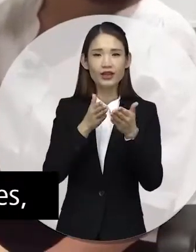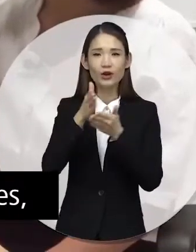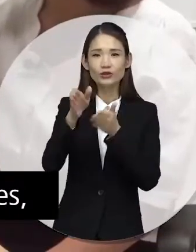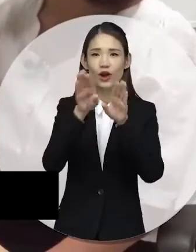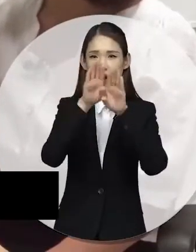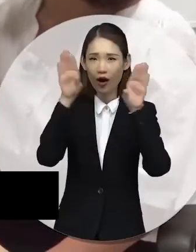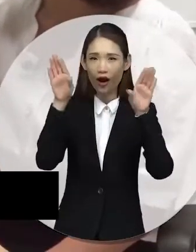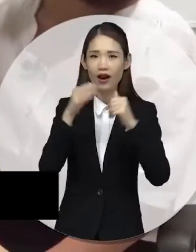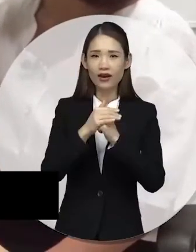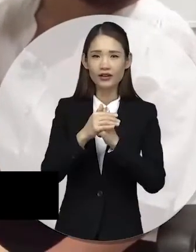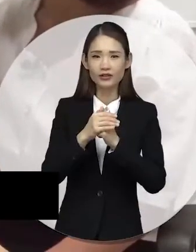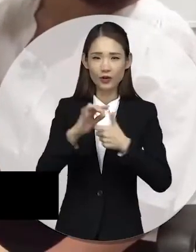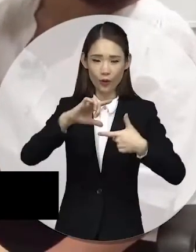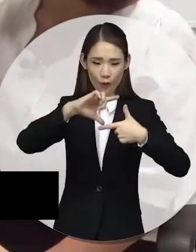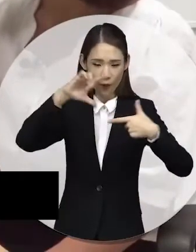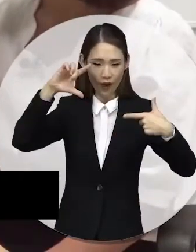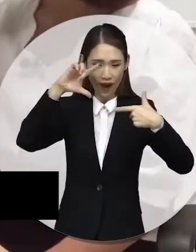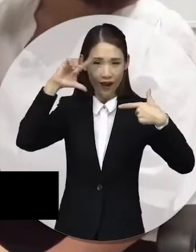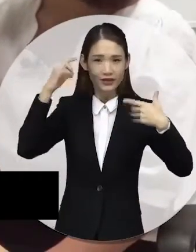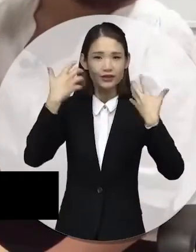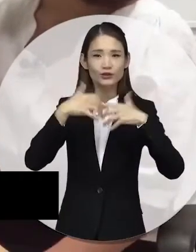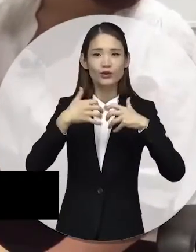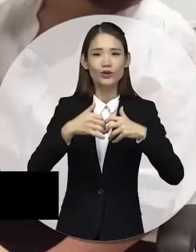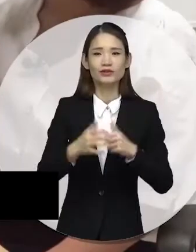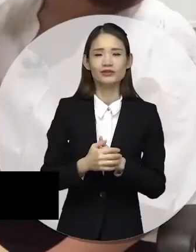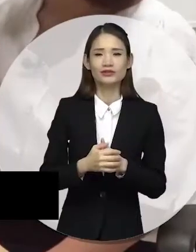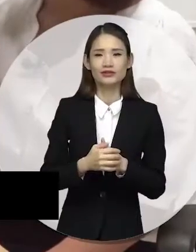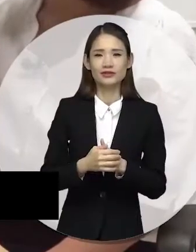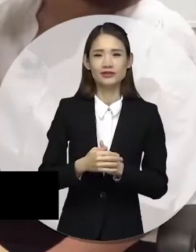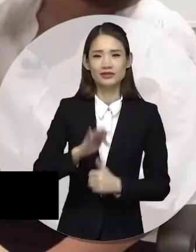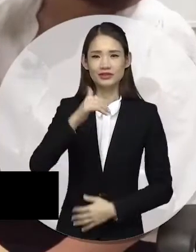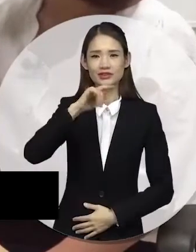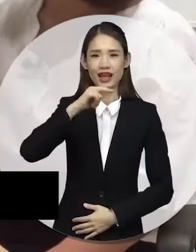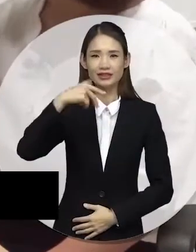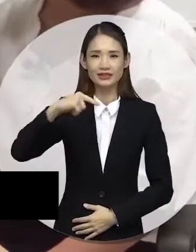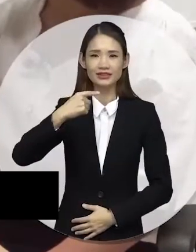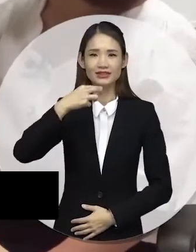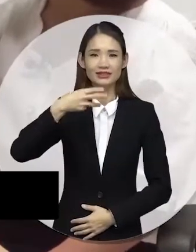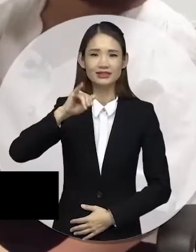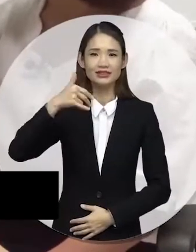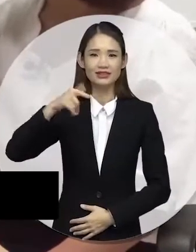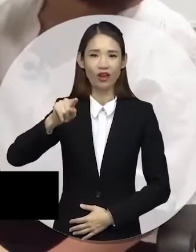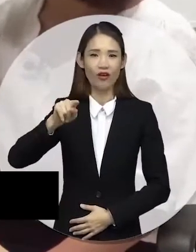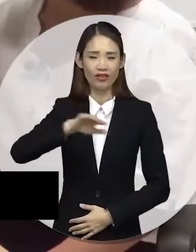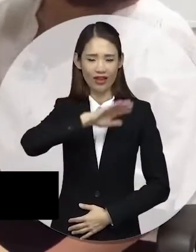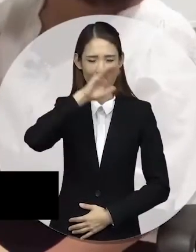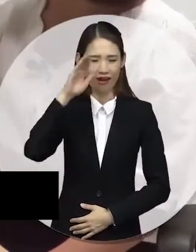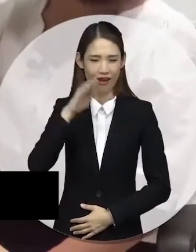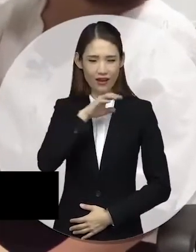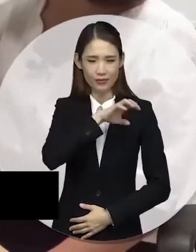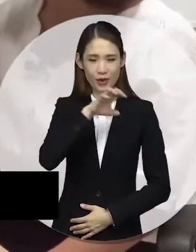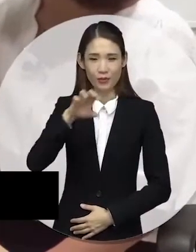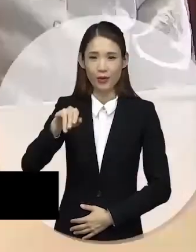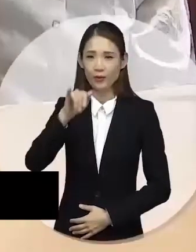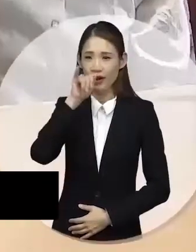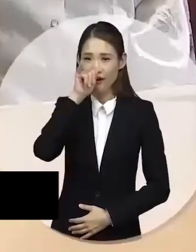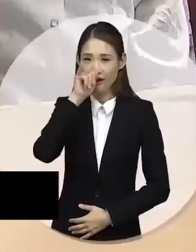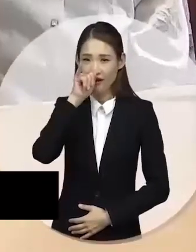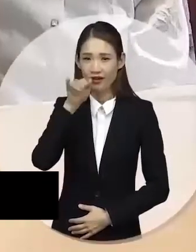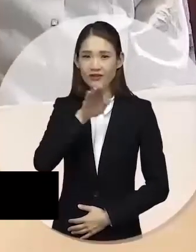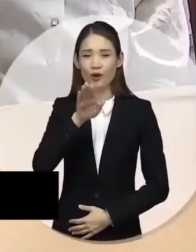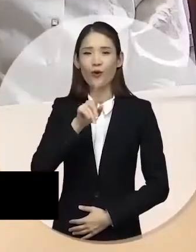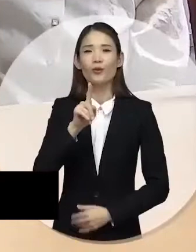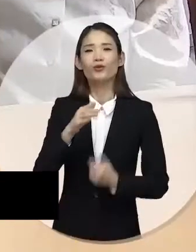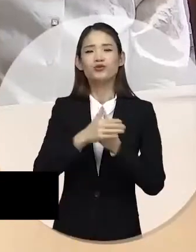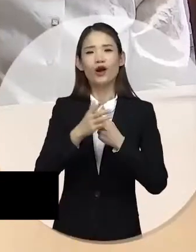있고 네. 거기 확대 독서기부터 네. 그 센스 리더 네, 네, 스크린 네. 리더까지 딱 다 있으니까 네, 네. 뭔가